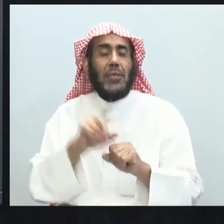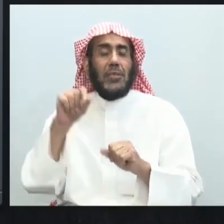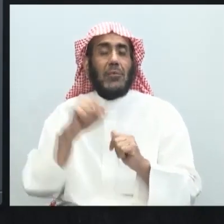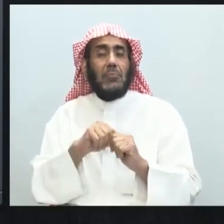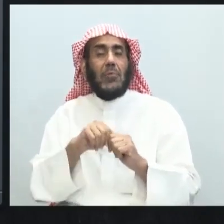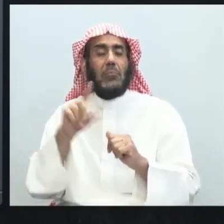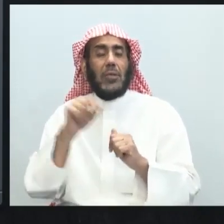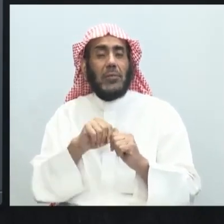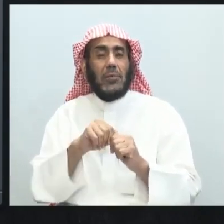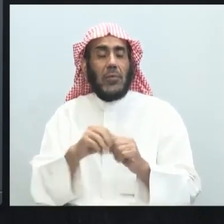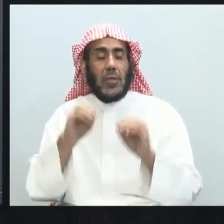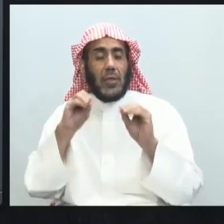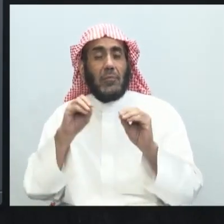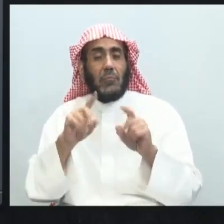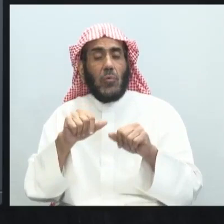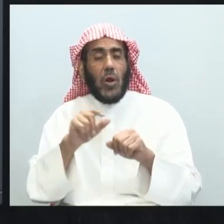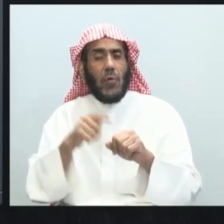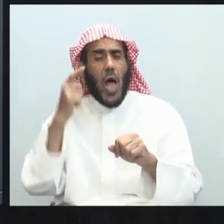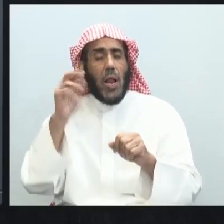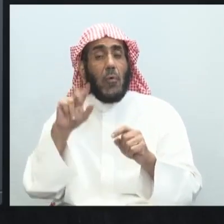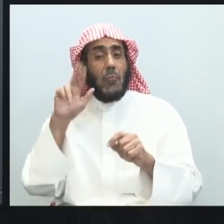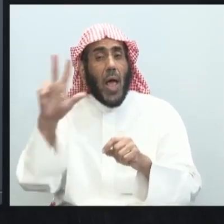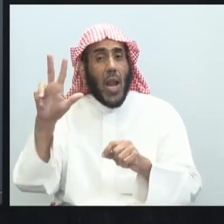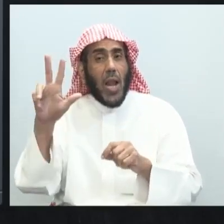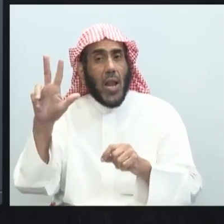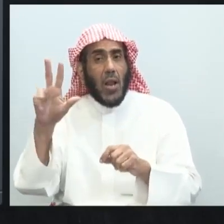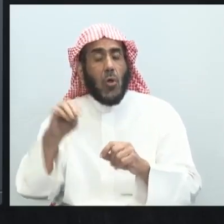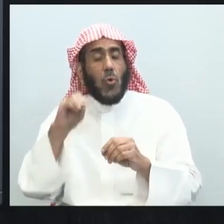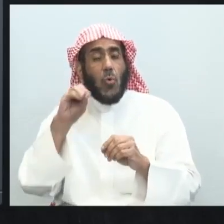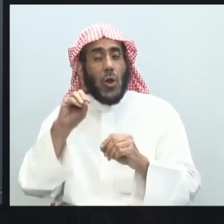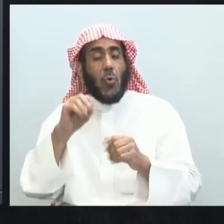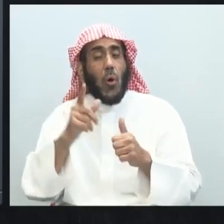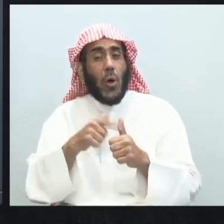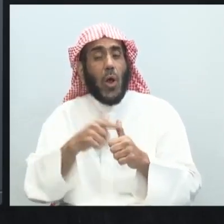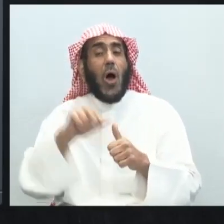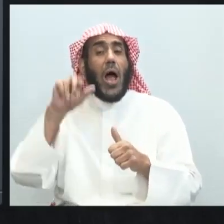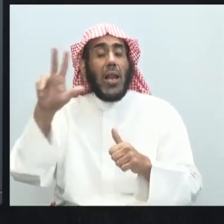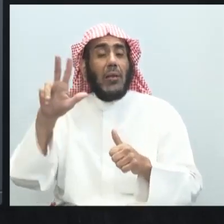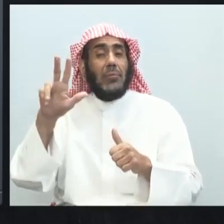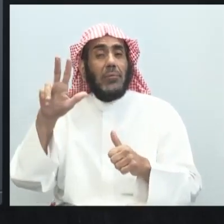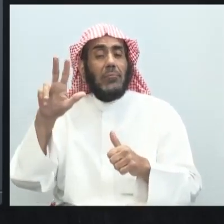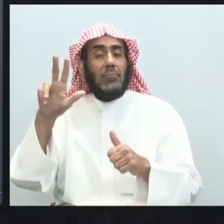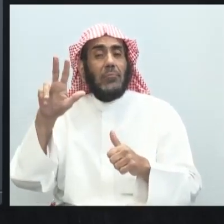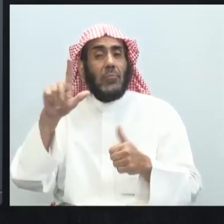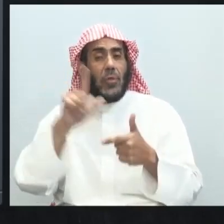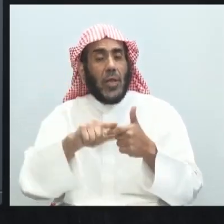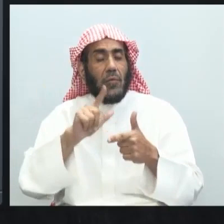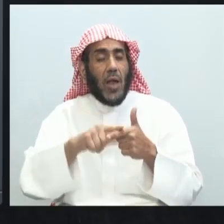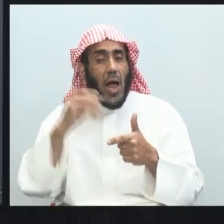احسنتم ممتاز تعرفنا على المعرف بال وسيكون اوله ال ممتاز